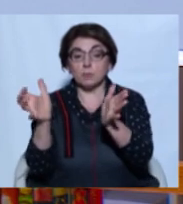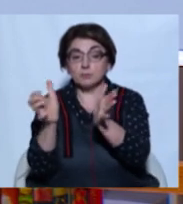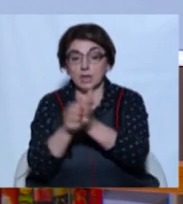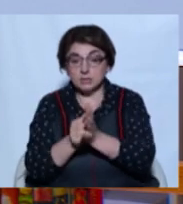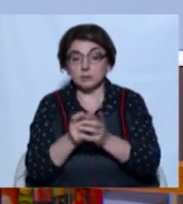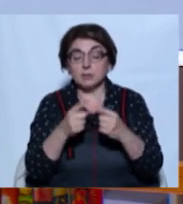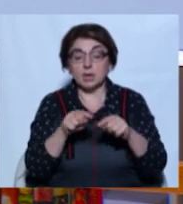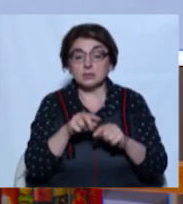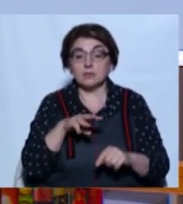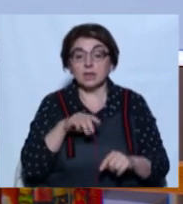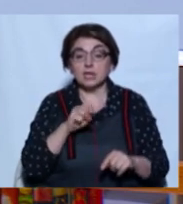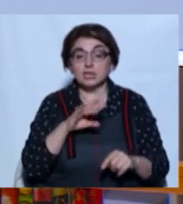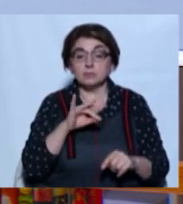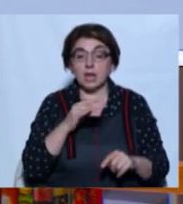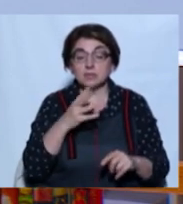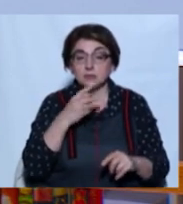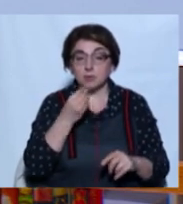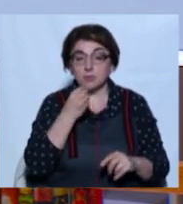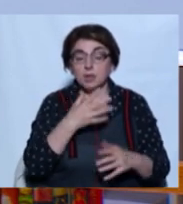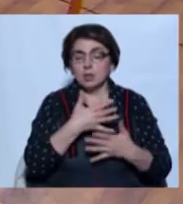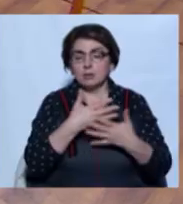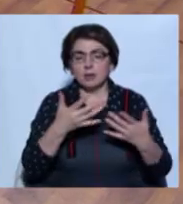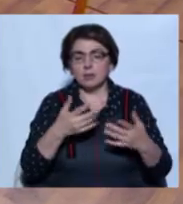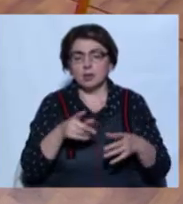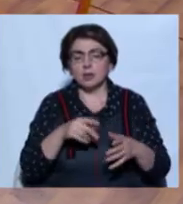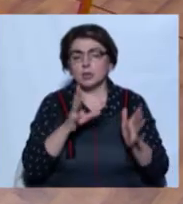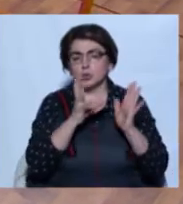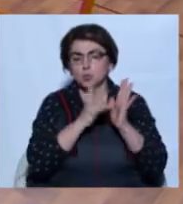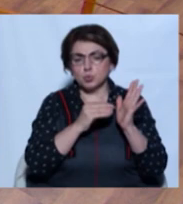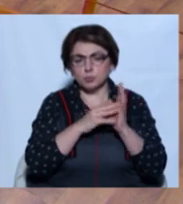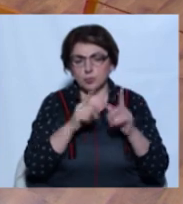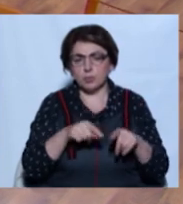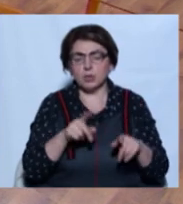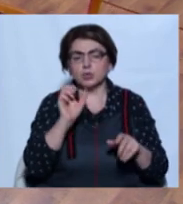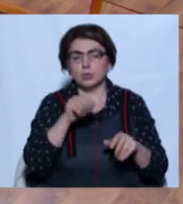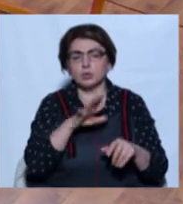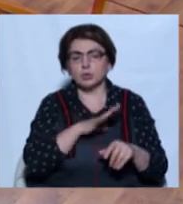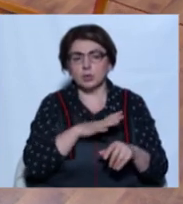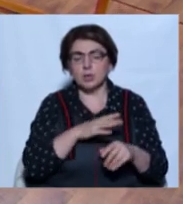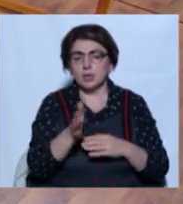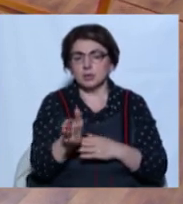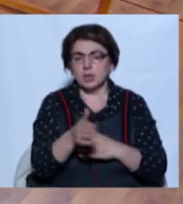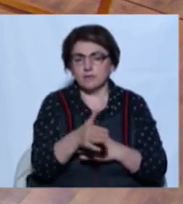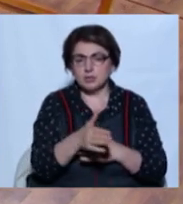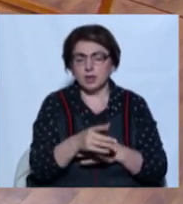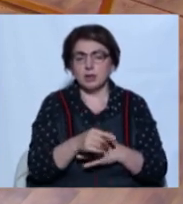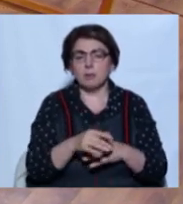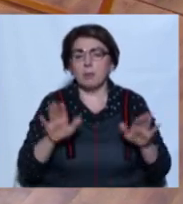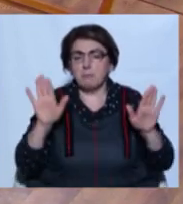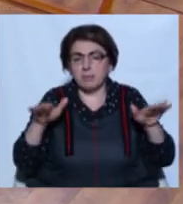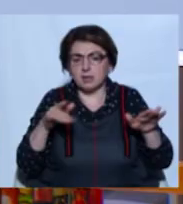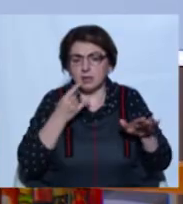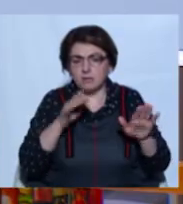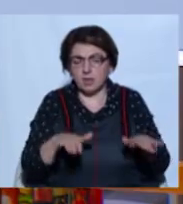ასე ლეშის მჭამელებში შედის ყველანაირი ცხოველები. Ის იქნება ძუძუმწოვრები, მათ შორის შეიძლება იყოს თევზები,